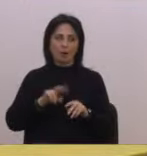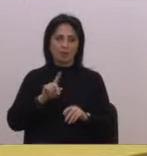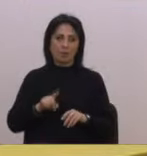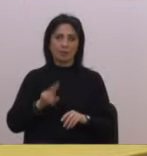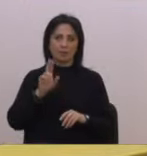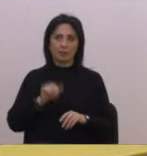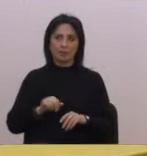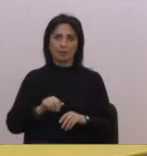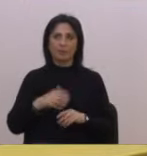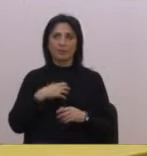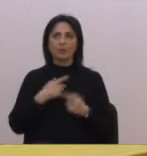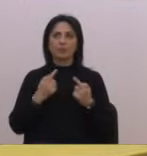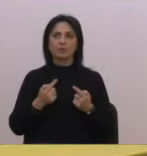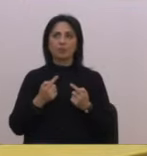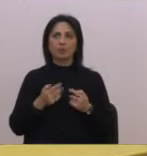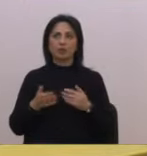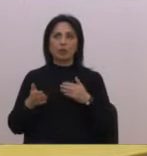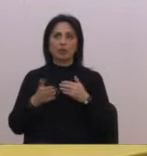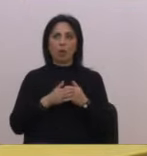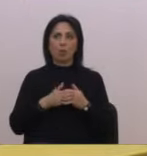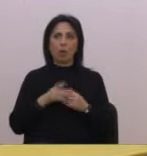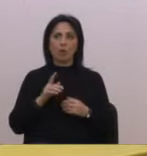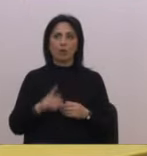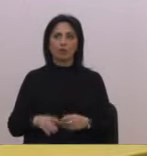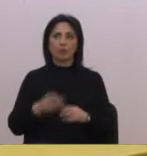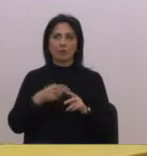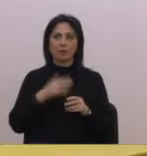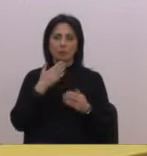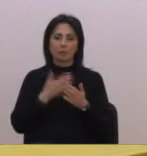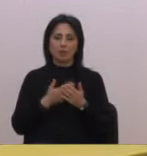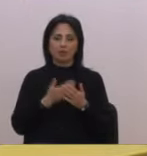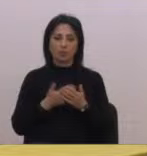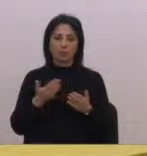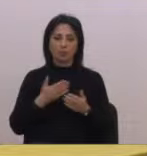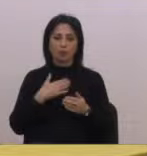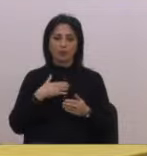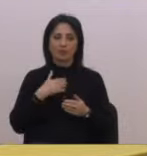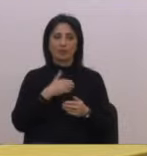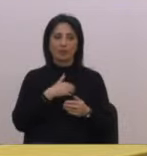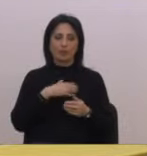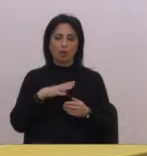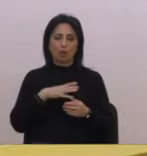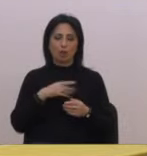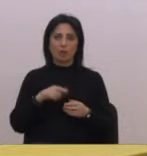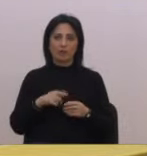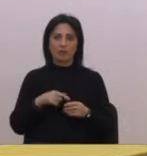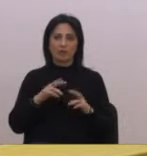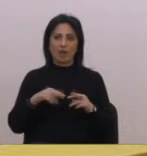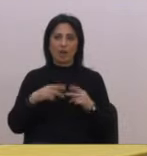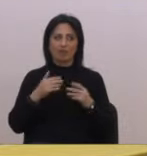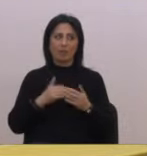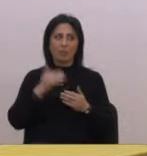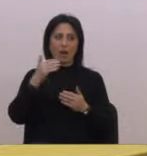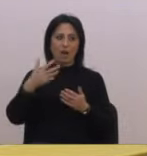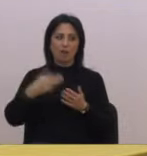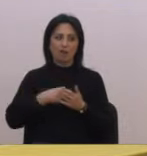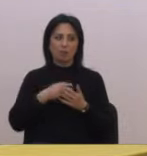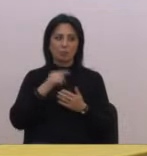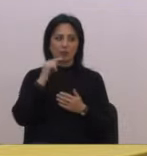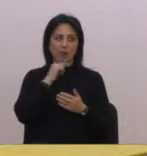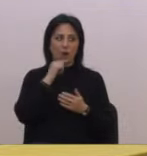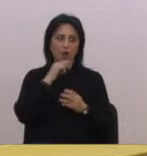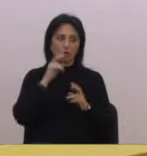და მნიშვნელოვნად დაუახლოვდა იმ აჩვენებას რომელიც ჩვენ გვინდა რომ იყოს და ჩვენ გადავიდეთ მაღალშემოსავლიან